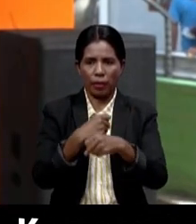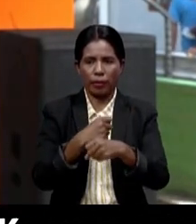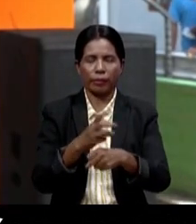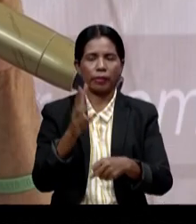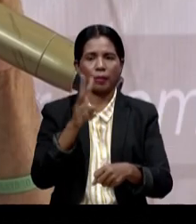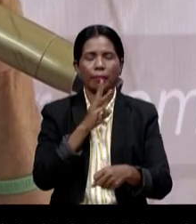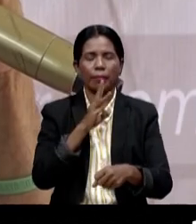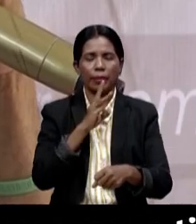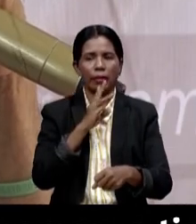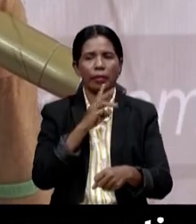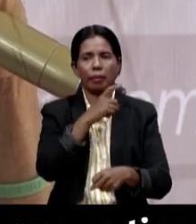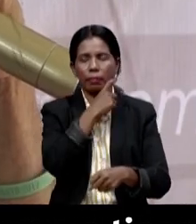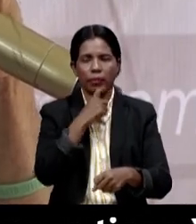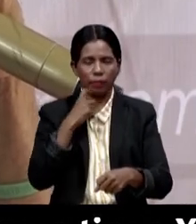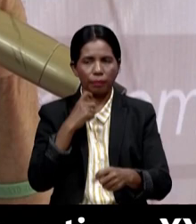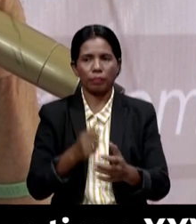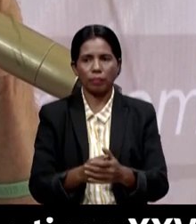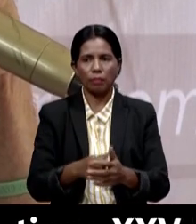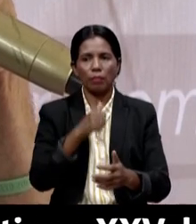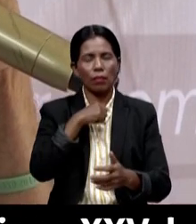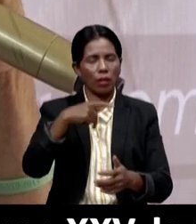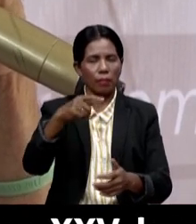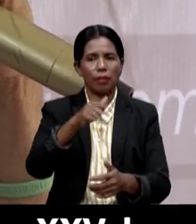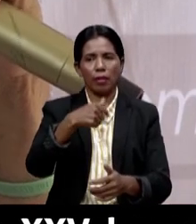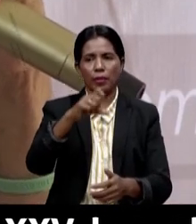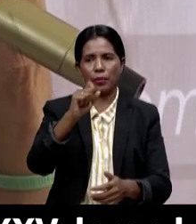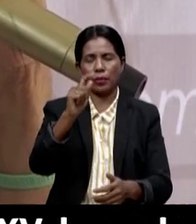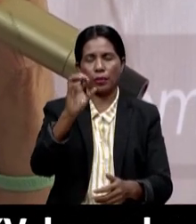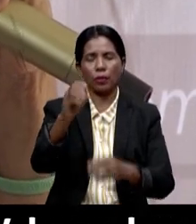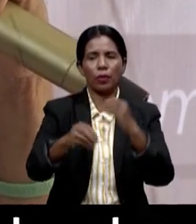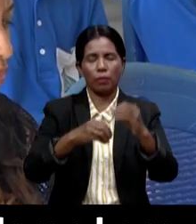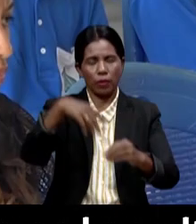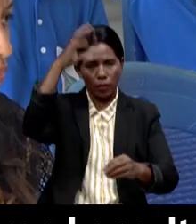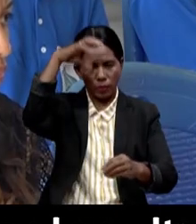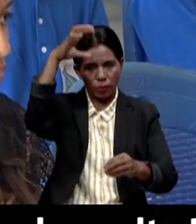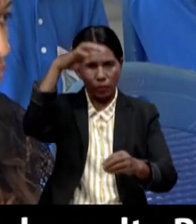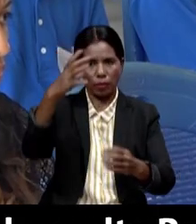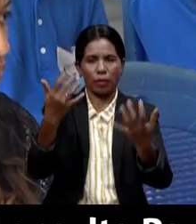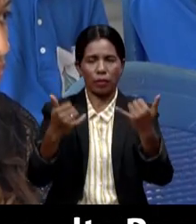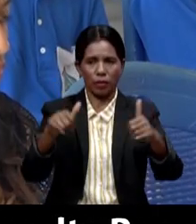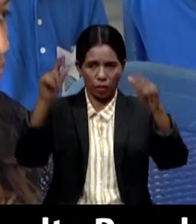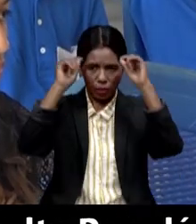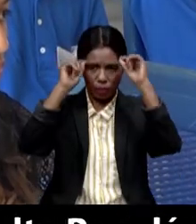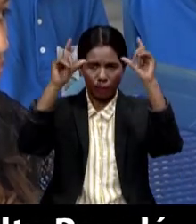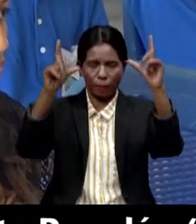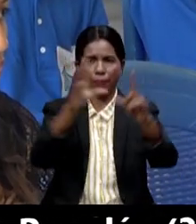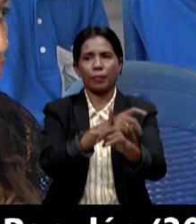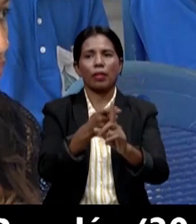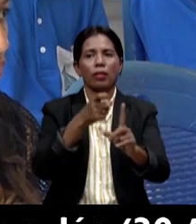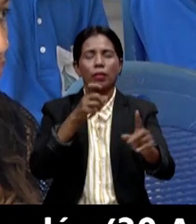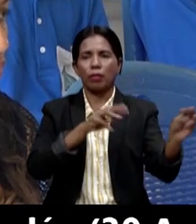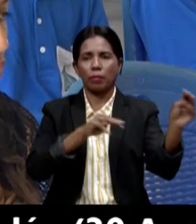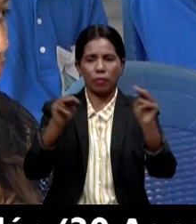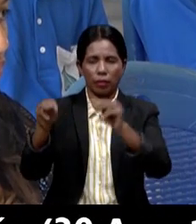bat se né. Ia bibang ne Padre Agustinho Soares mos kualia kona ba udang ne be dada unia kontesi ya Timor Leste ne be kausa husi